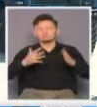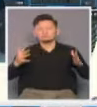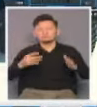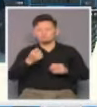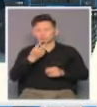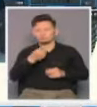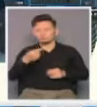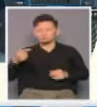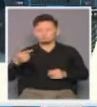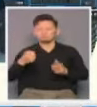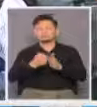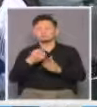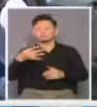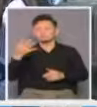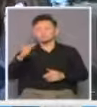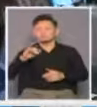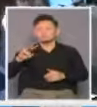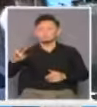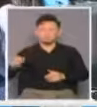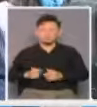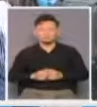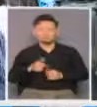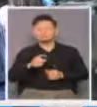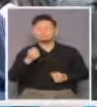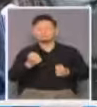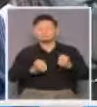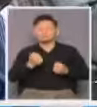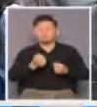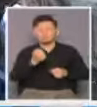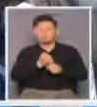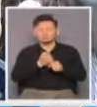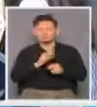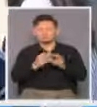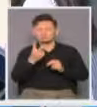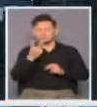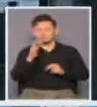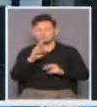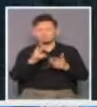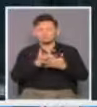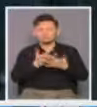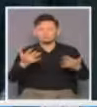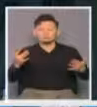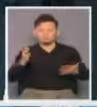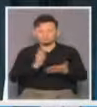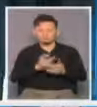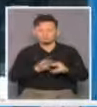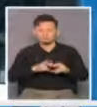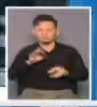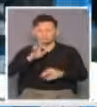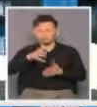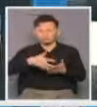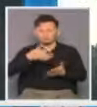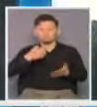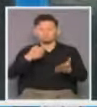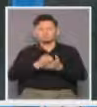12 до 44 тонн. На базе шасси «Урал» монтируется более 200 образцов спецтехники, от подъемных кранов до